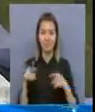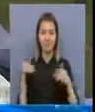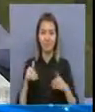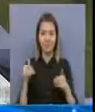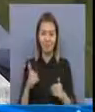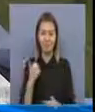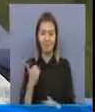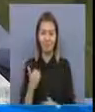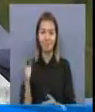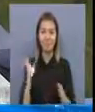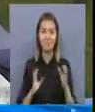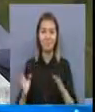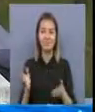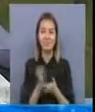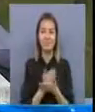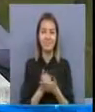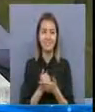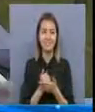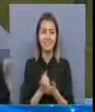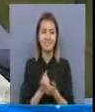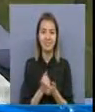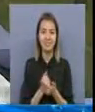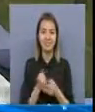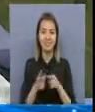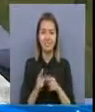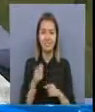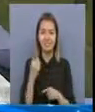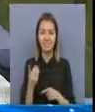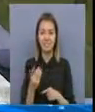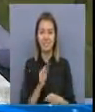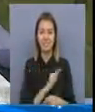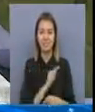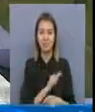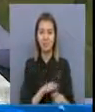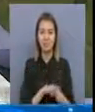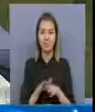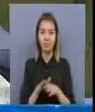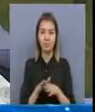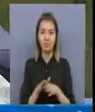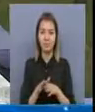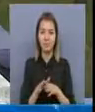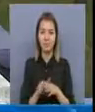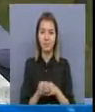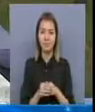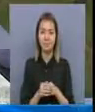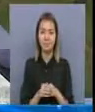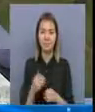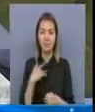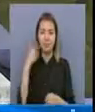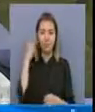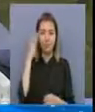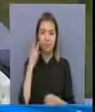колледжінен студенттер келді. Мына жерде балалармен жұмыс атқаруға. Бізде